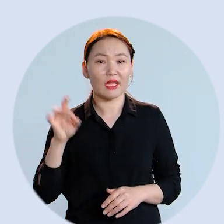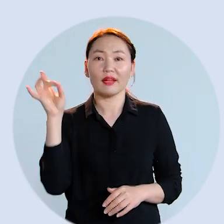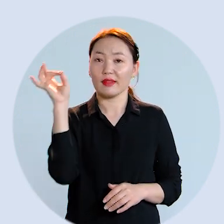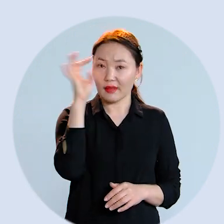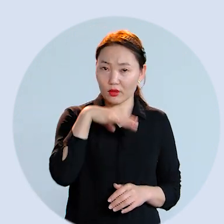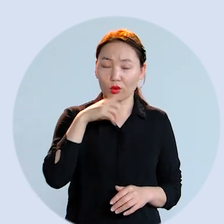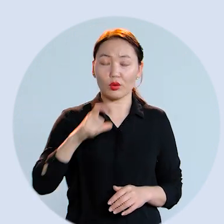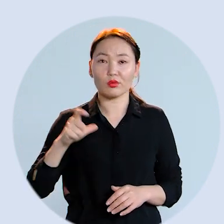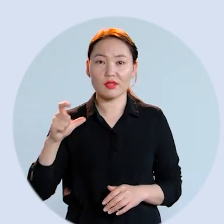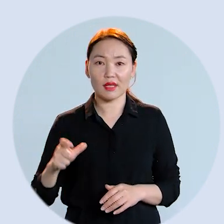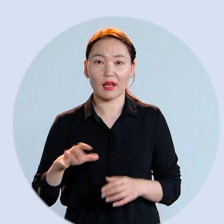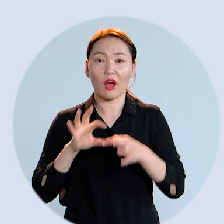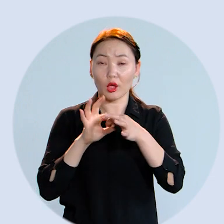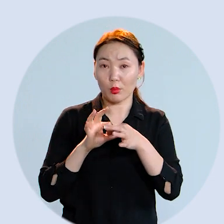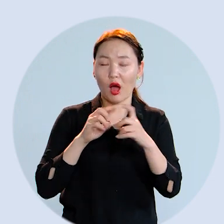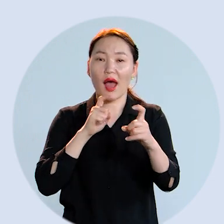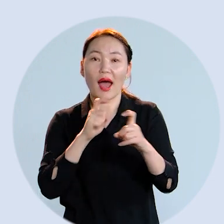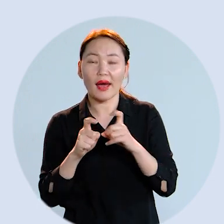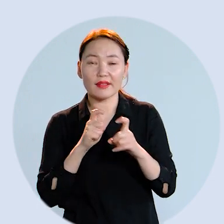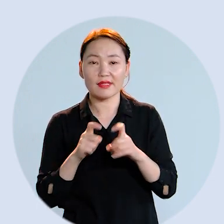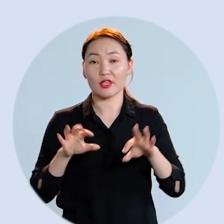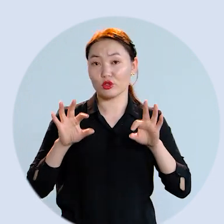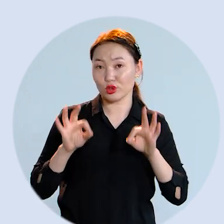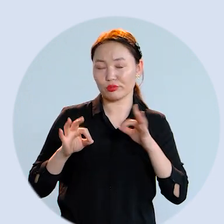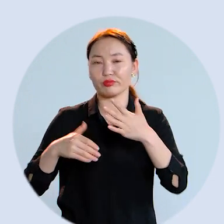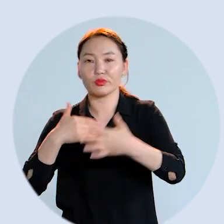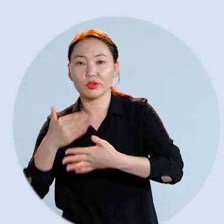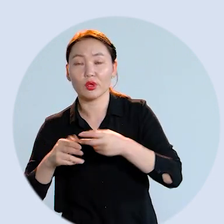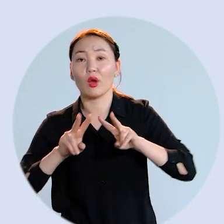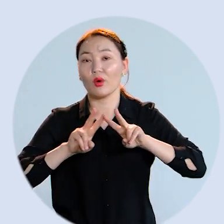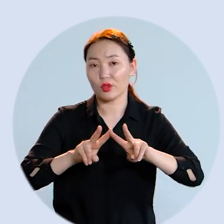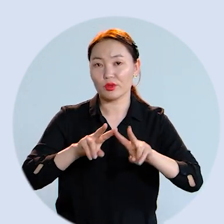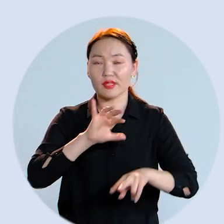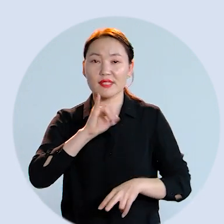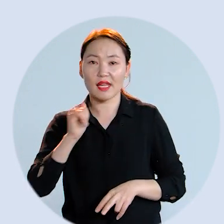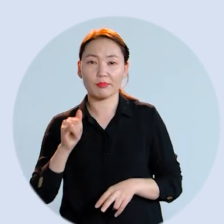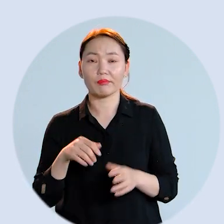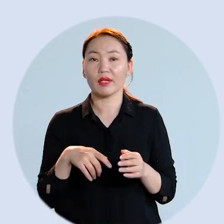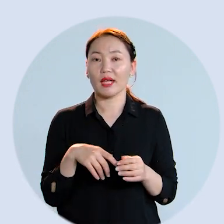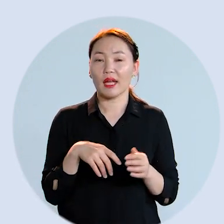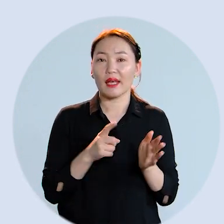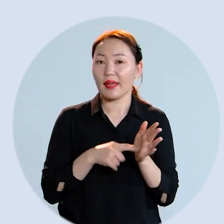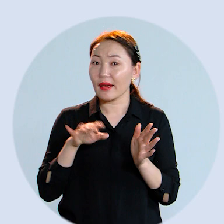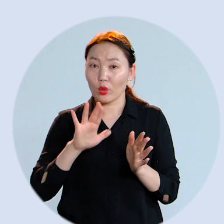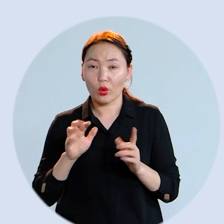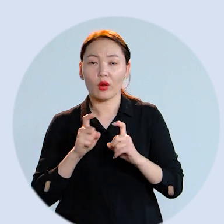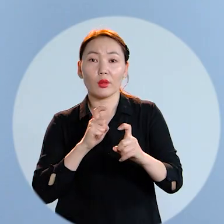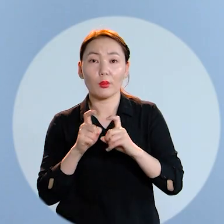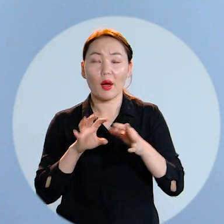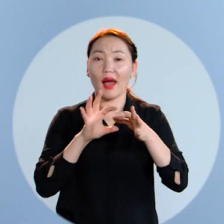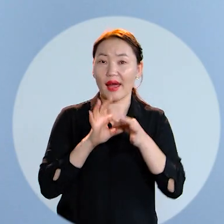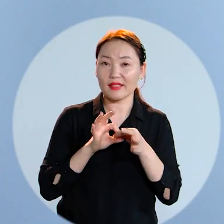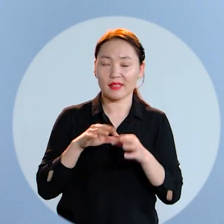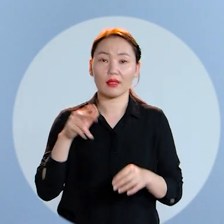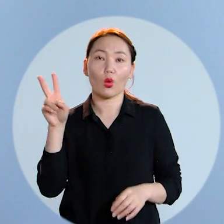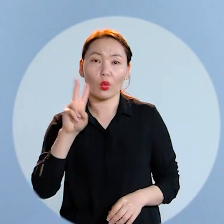зарим нэг одоо холбоо харилцаанаас татгалзах сурах энэ ур чадварыг л холбоо тогтоох ур чадвар гэж ойлгож байна. За, хүмүүс бид